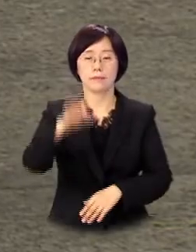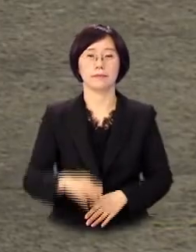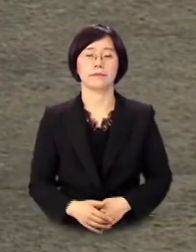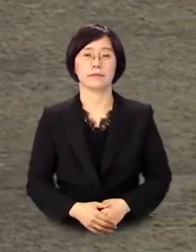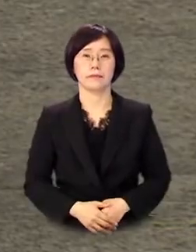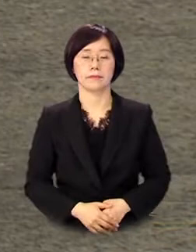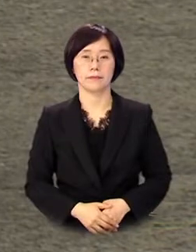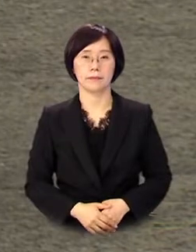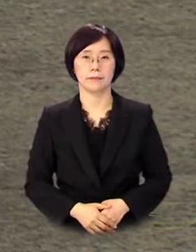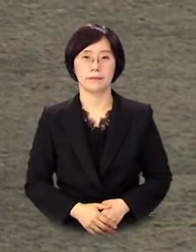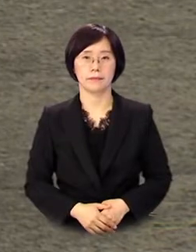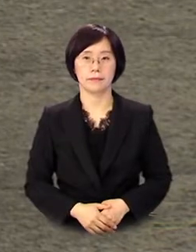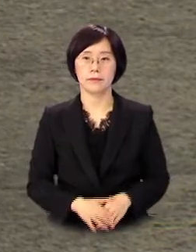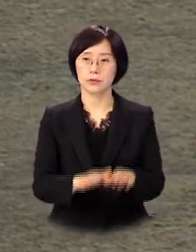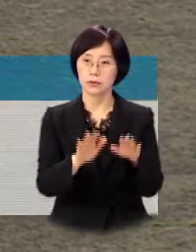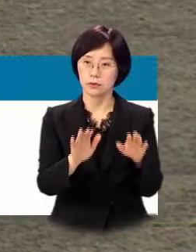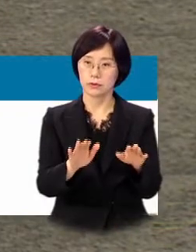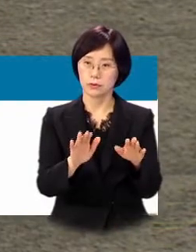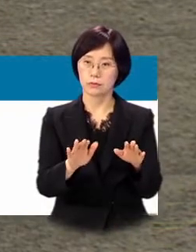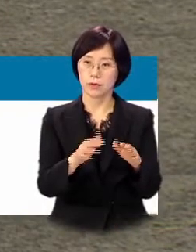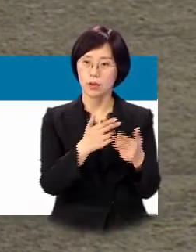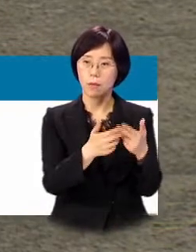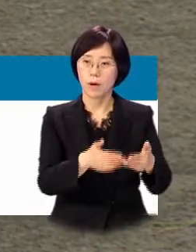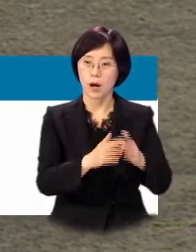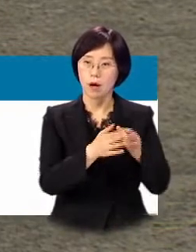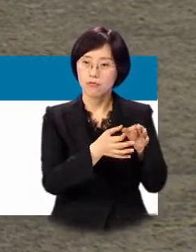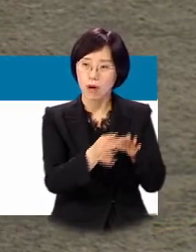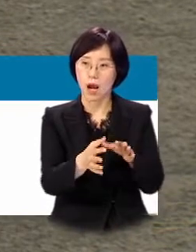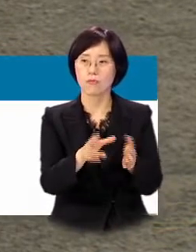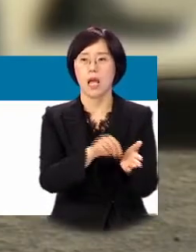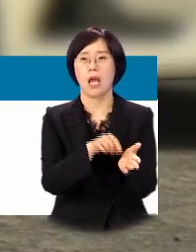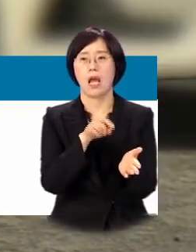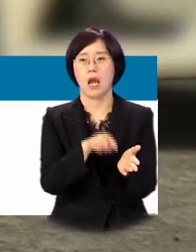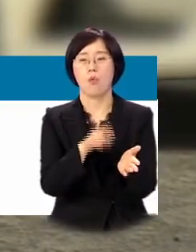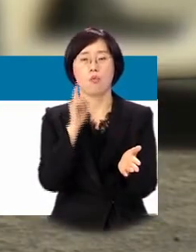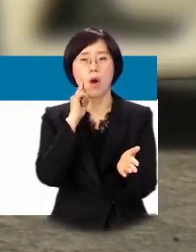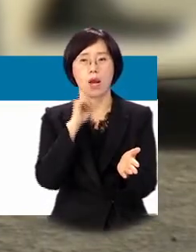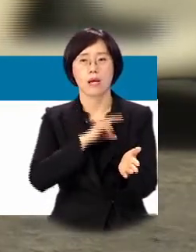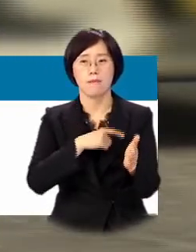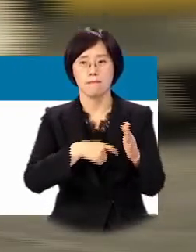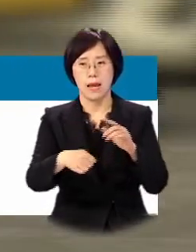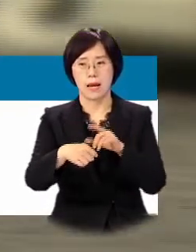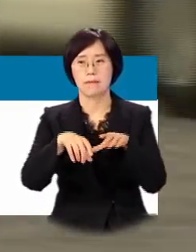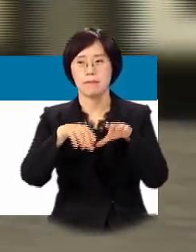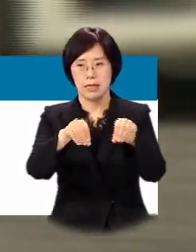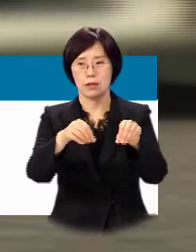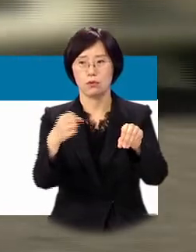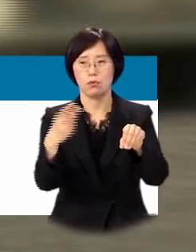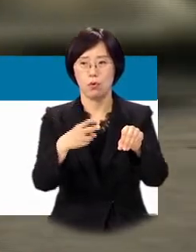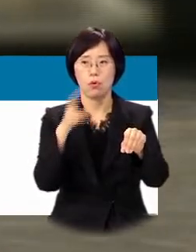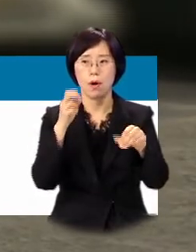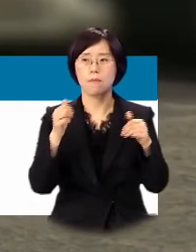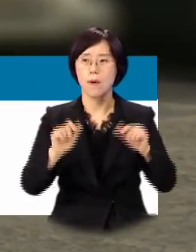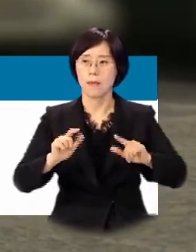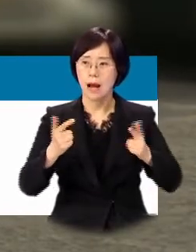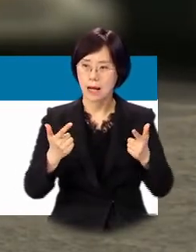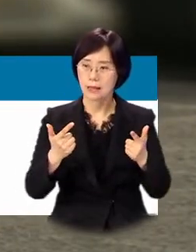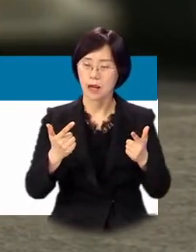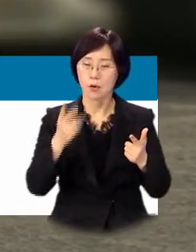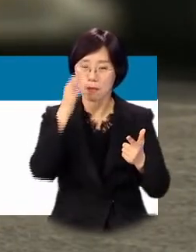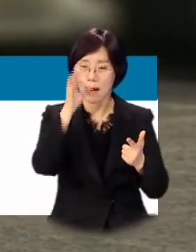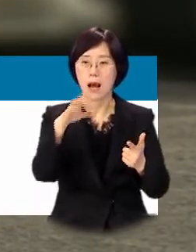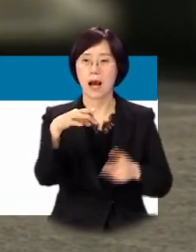처음입니다. 공개하고 출자를 했다는 자체가 문제되는 거죠. 매년입니다. 혹시나 법원에서 사이를